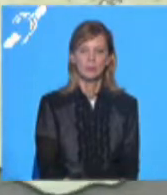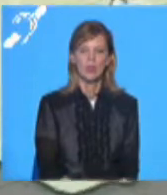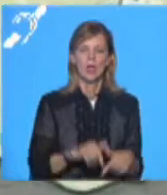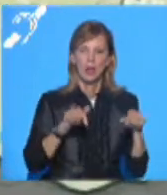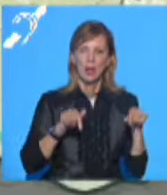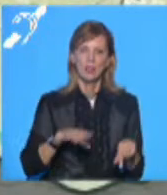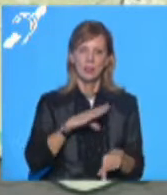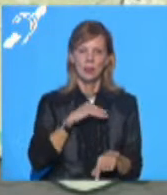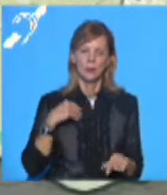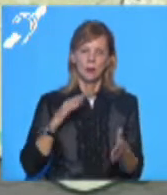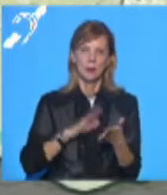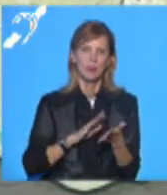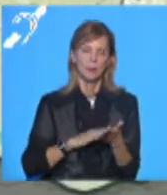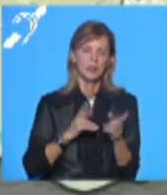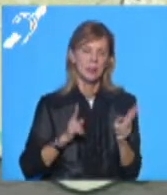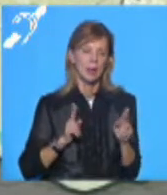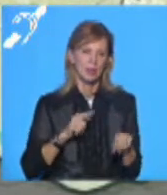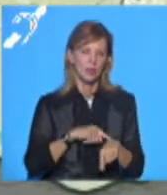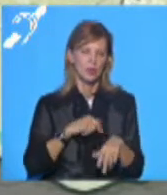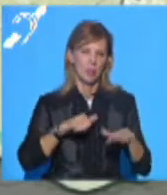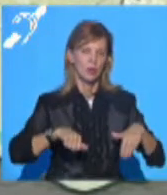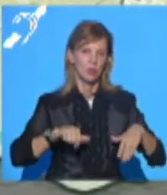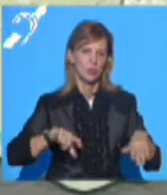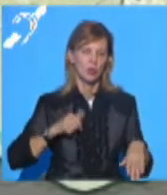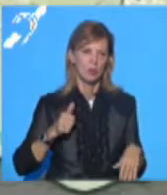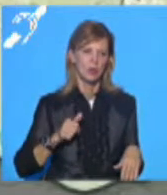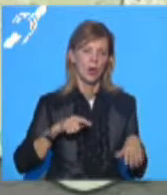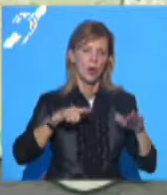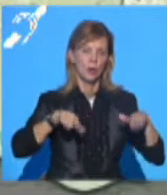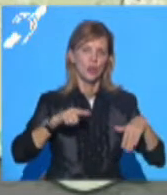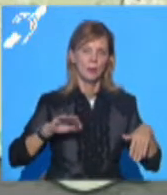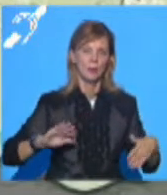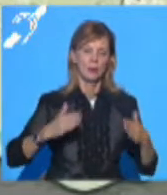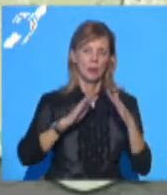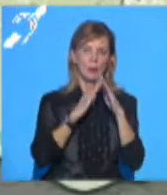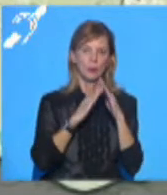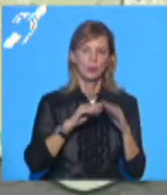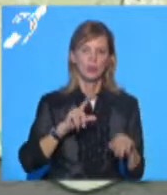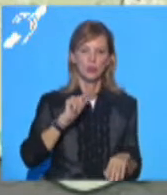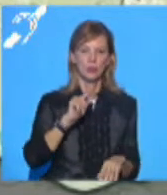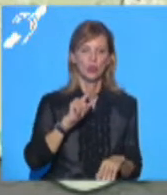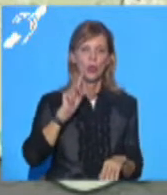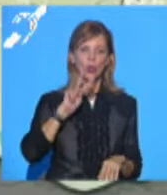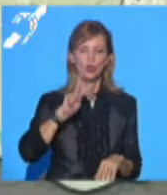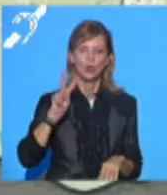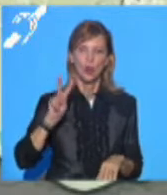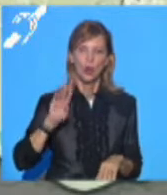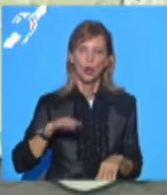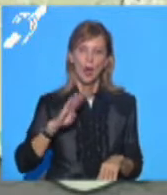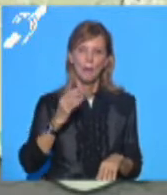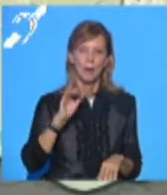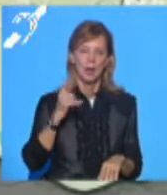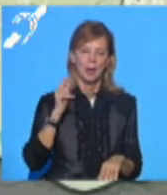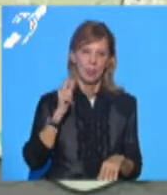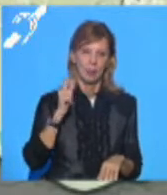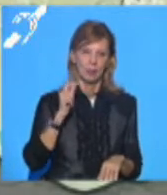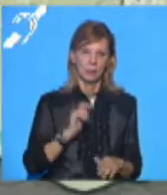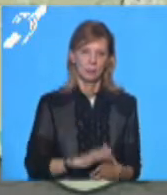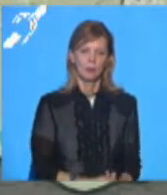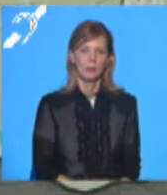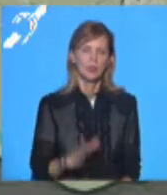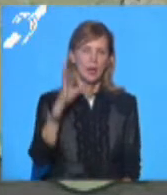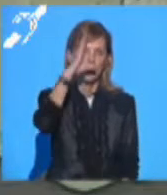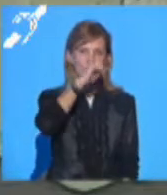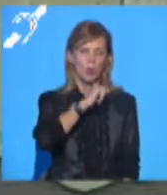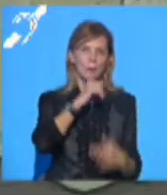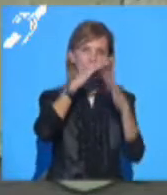Astăzi vremea s-a menținut răcoroasă. La ora 16 erau 17 grade la Polovragi și 22 de grade la Bechet. La